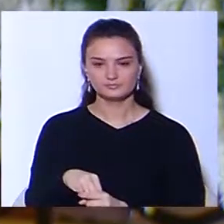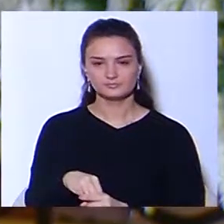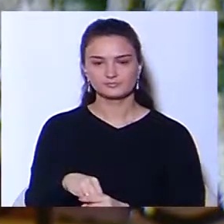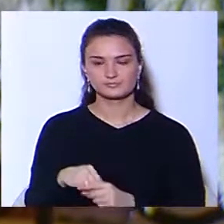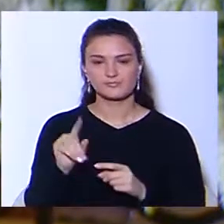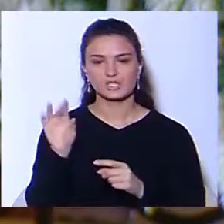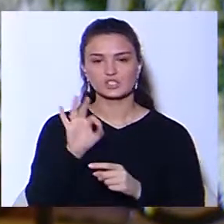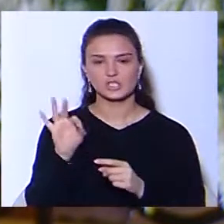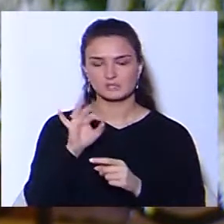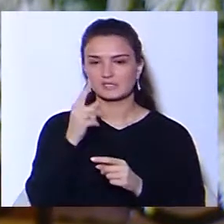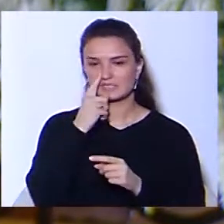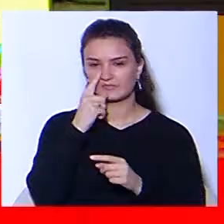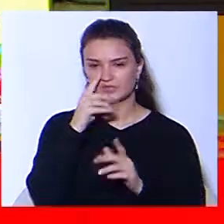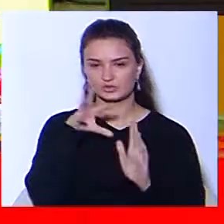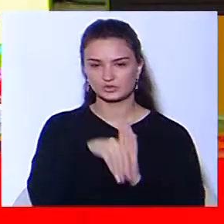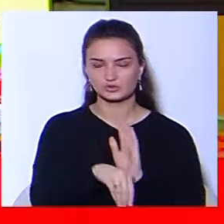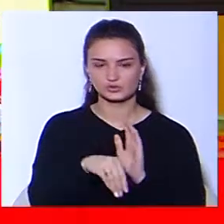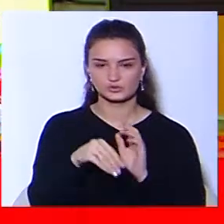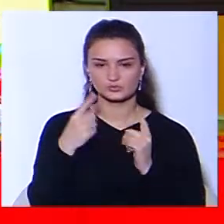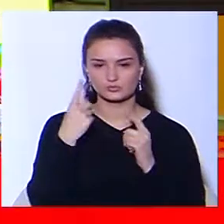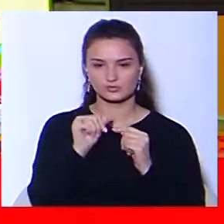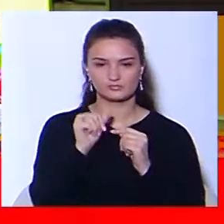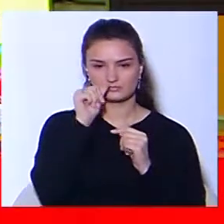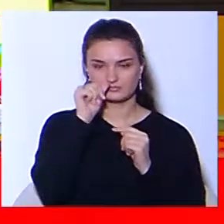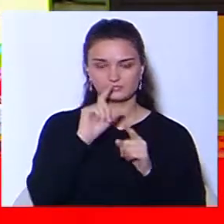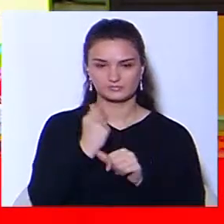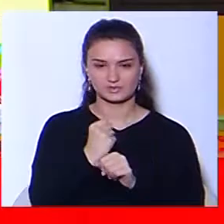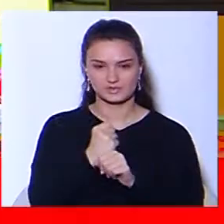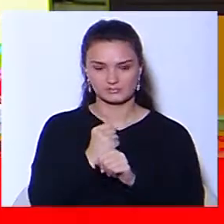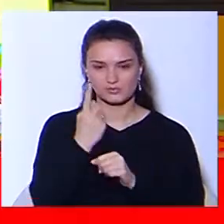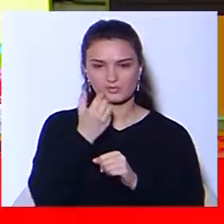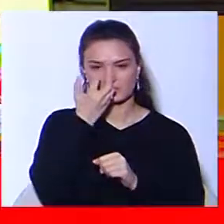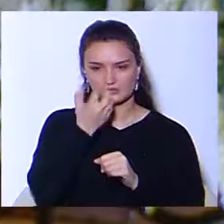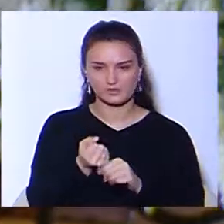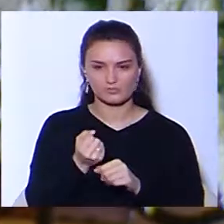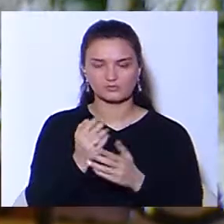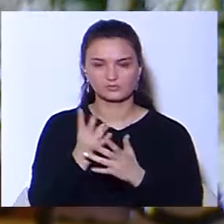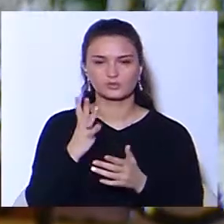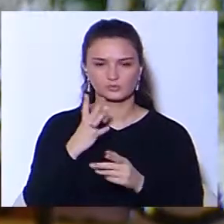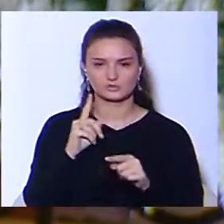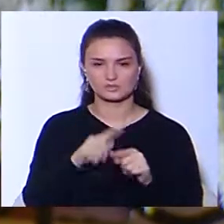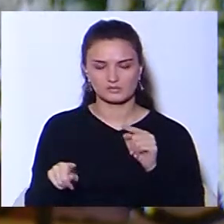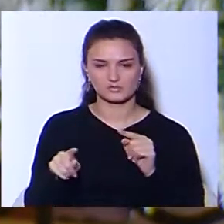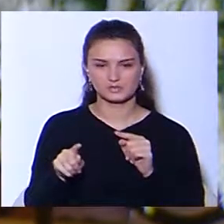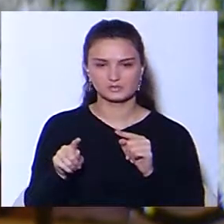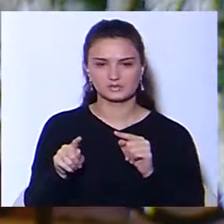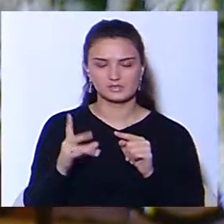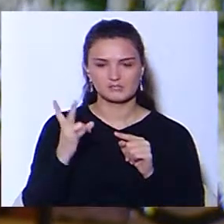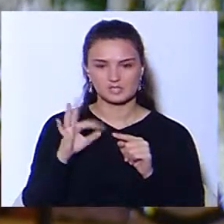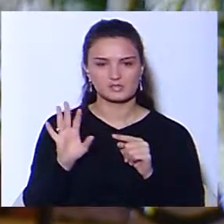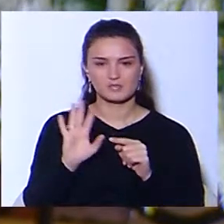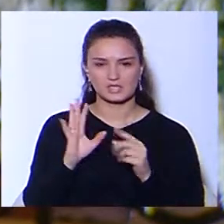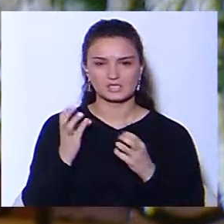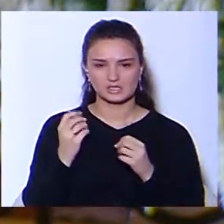ნაწილები. რაც შეეხება ცხვირში შედებულ უცხო სხეულს, მისი გამოღება სასურველია, რომ მოხდეს სწრაფად, მაგრამ